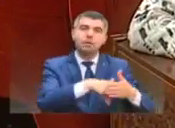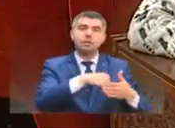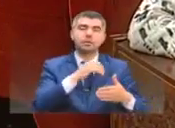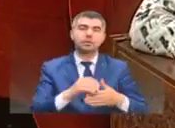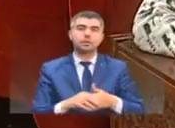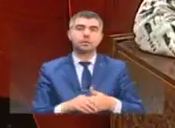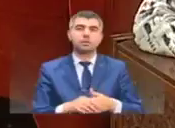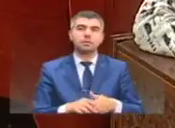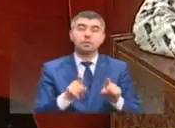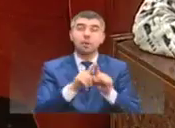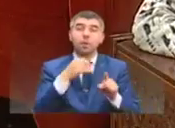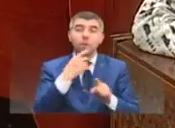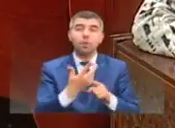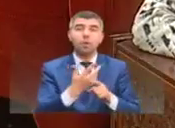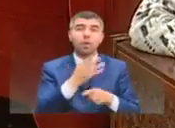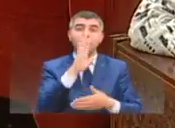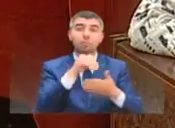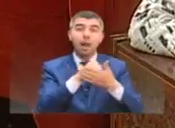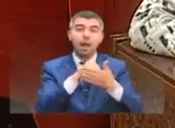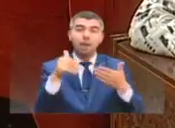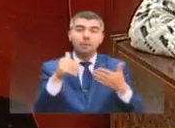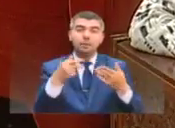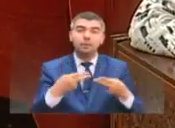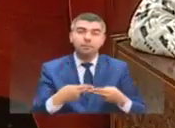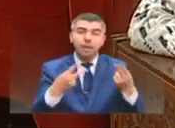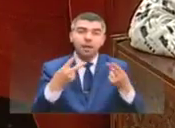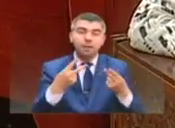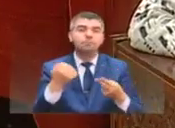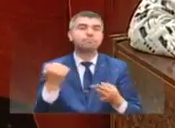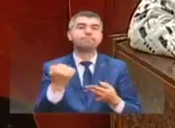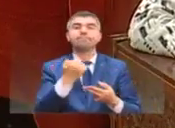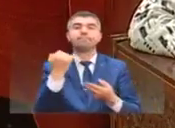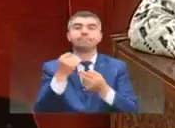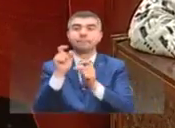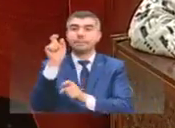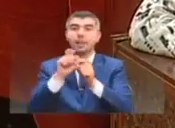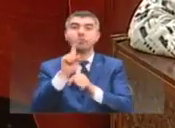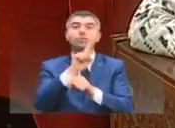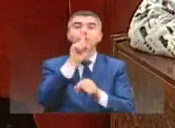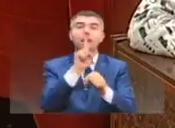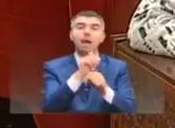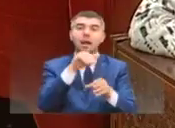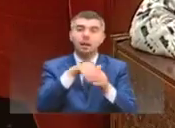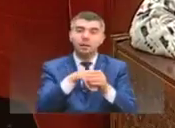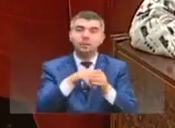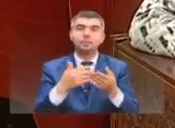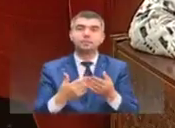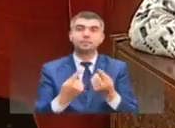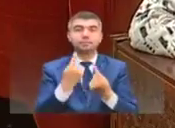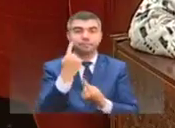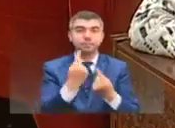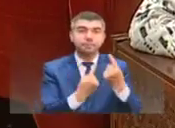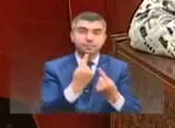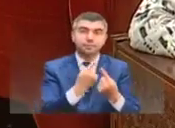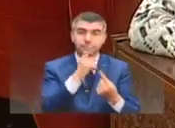خرجنا برنامج، تخلف الجميع عن إخراج هذا البرنامج، والآن ننتظر أنه تخرج على الأقل. هناك محاولة